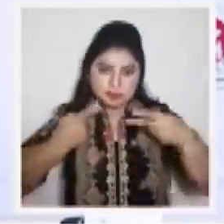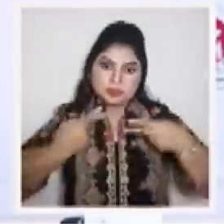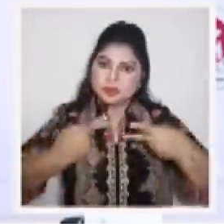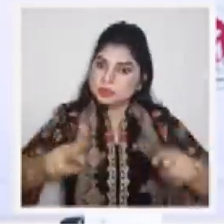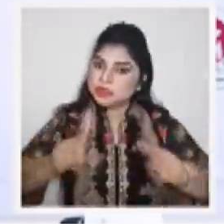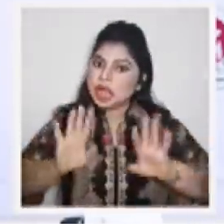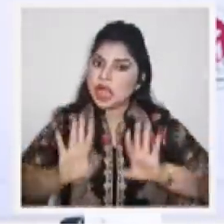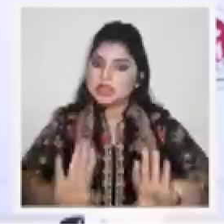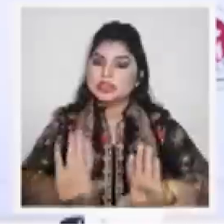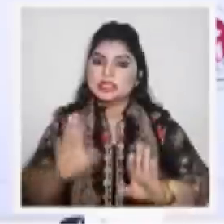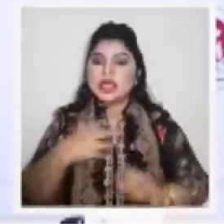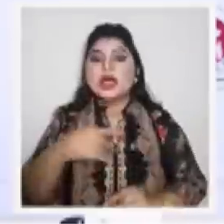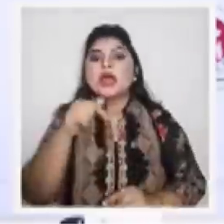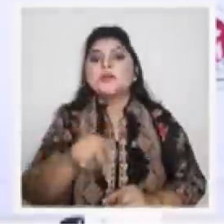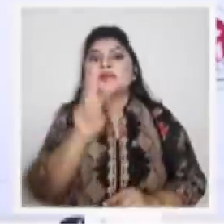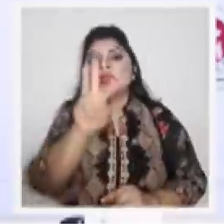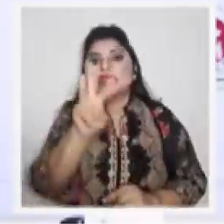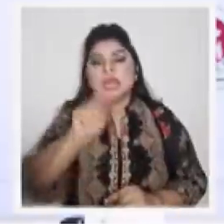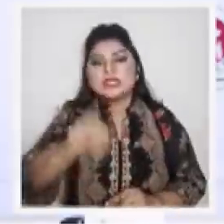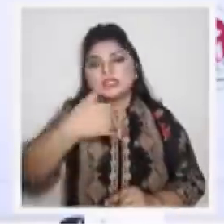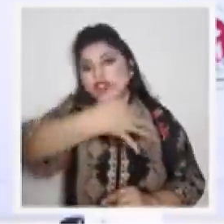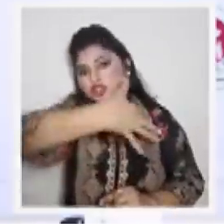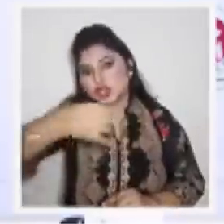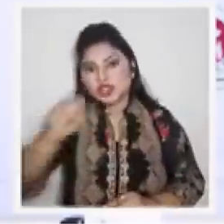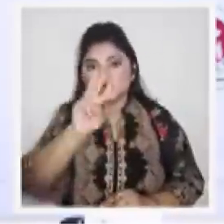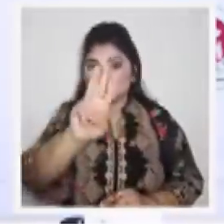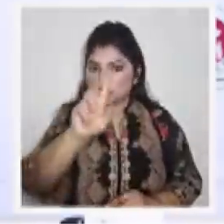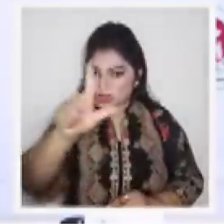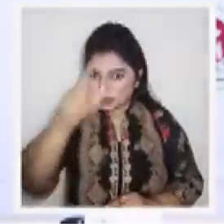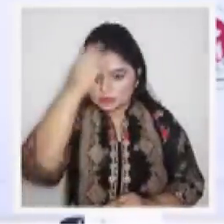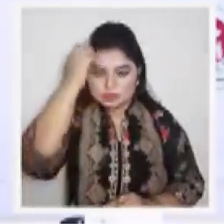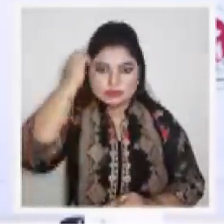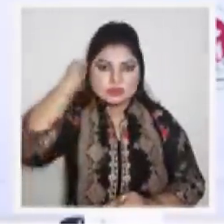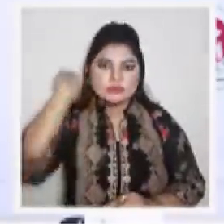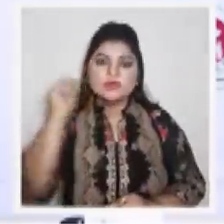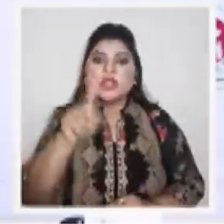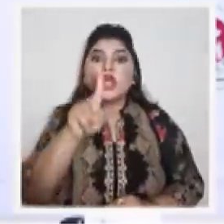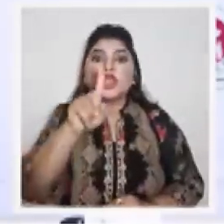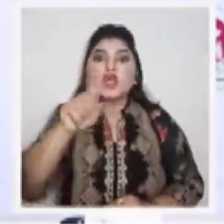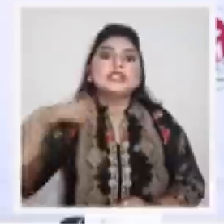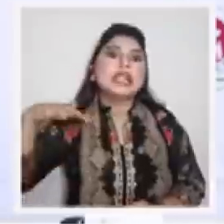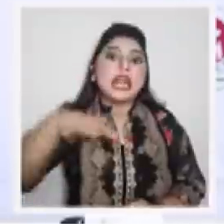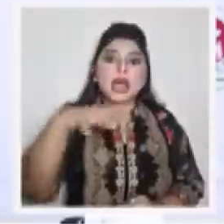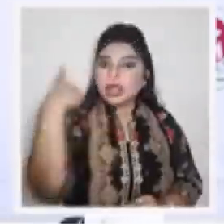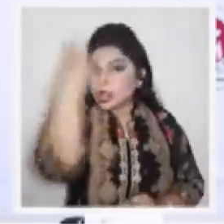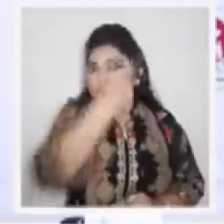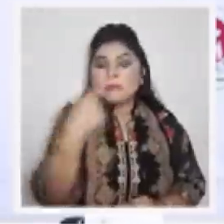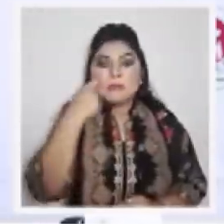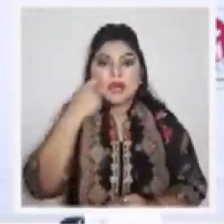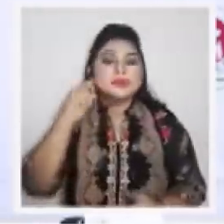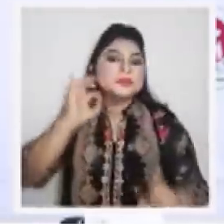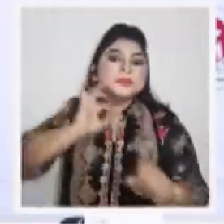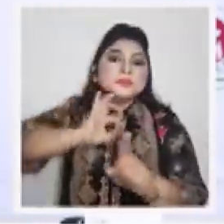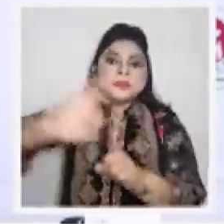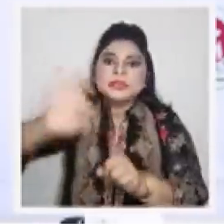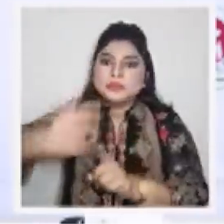হাইয়েস্ট অ্যাটাক রেট বা সর্বোচ্চ অ্যাটাক রেট দেখা গেছে ঢাকা ডিভিশনে, যেটার হার হলো